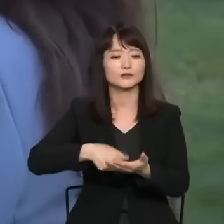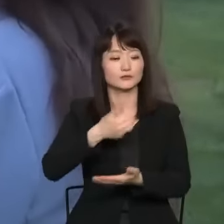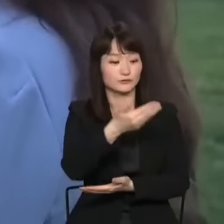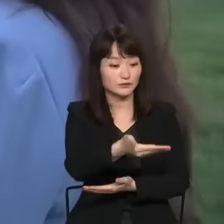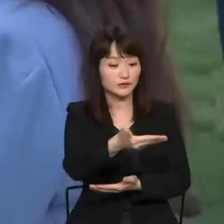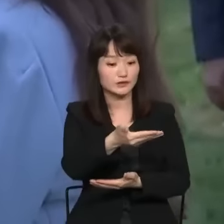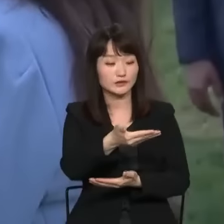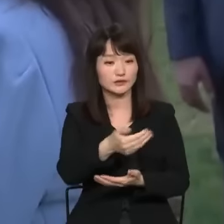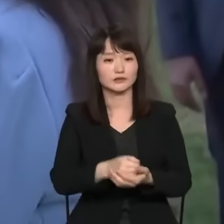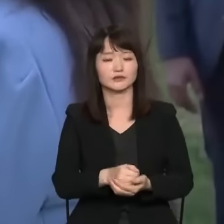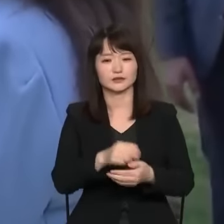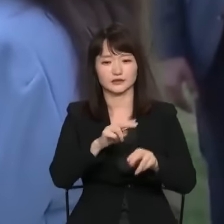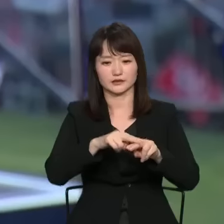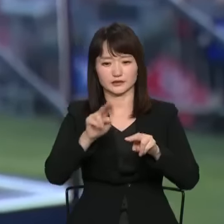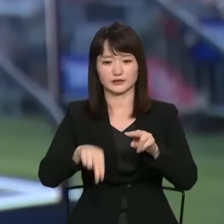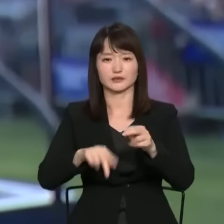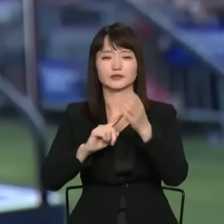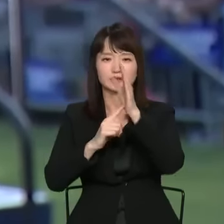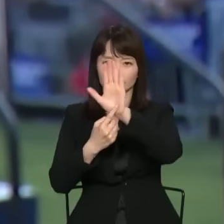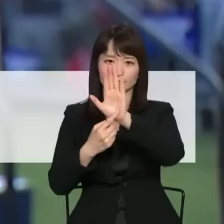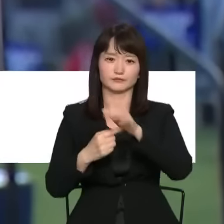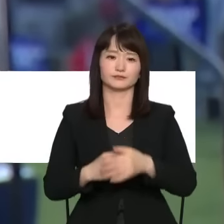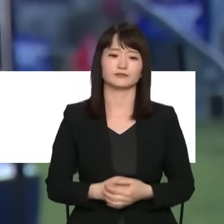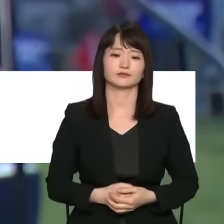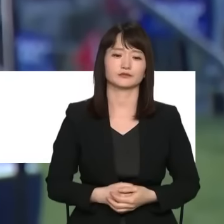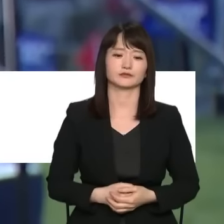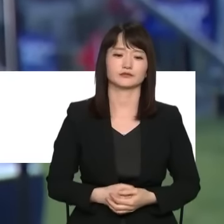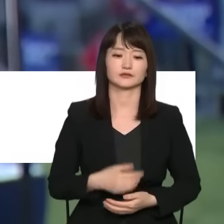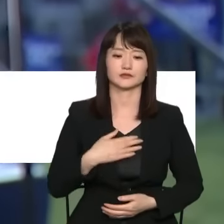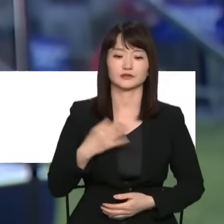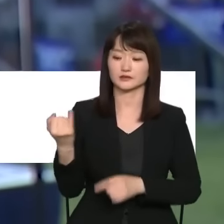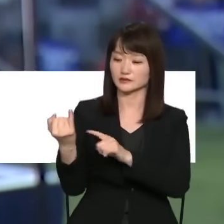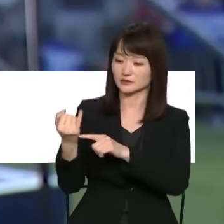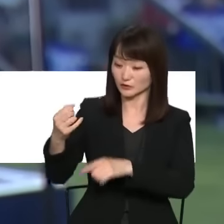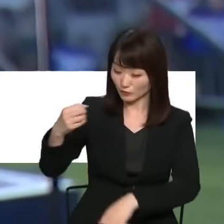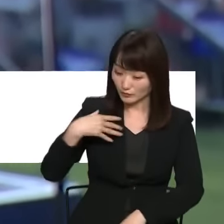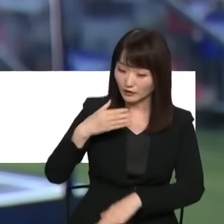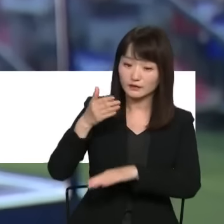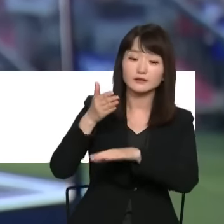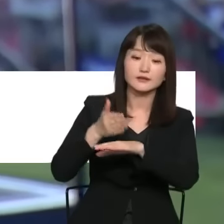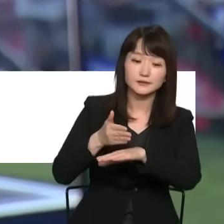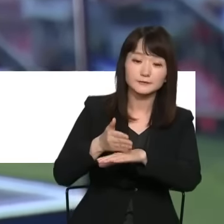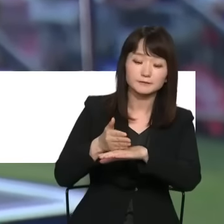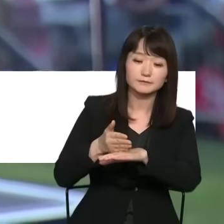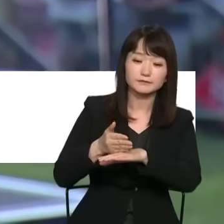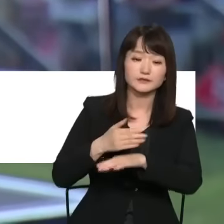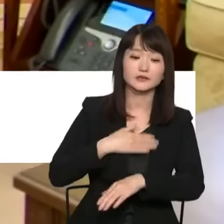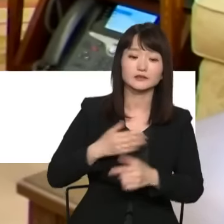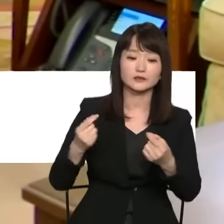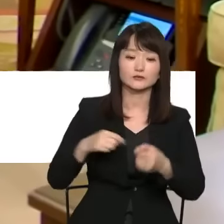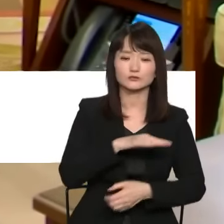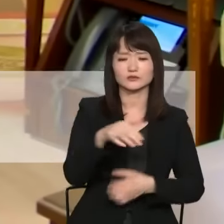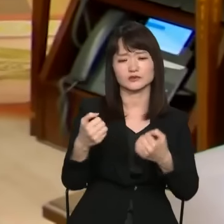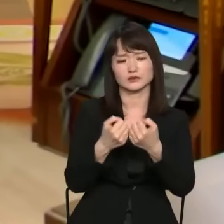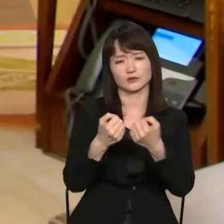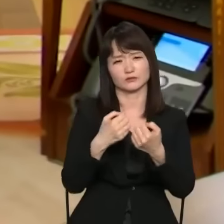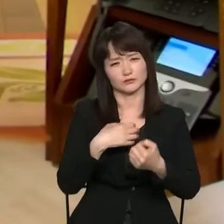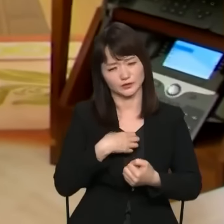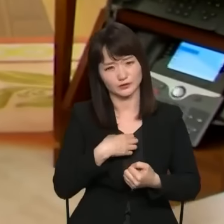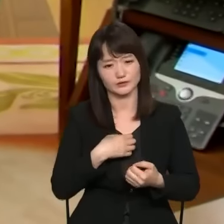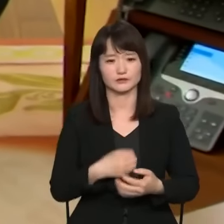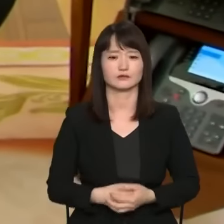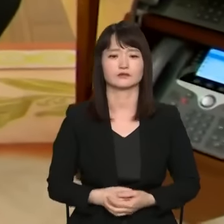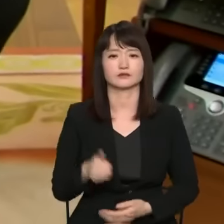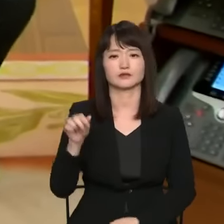하자 사의를 표했습니다. I appreciated what she said. You know, we had a nasty campaign. It was pretty nasty. 그러면서